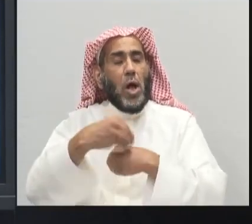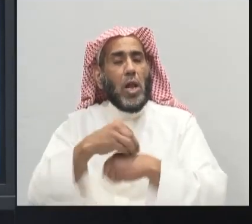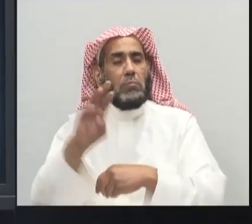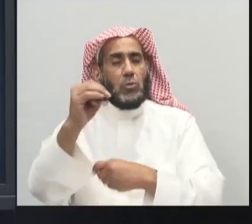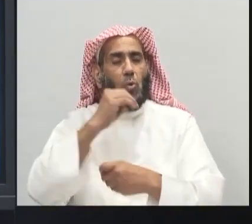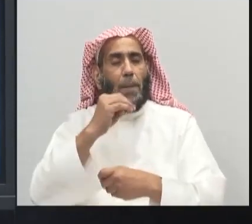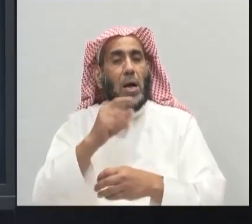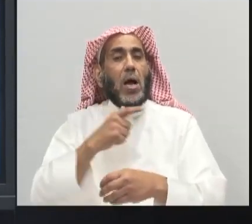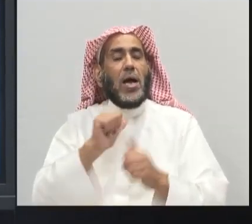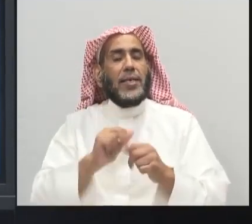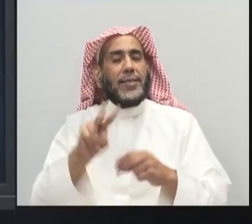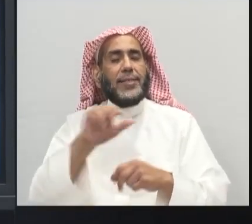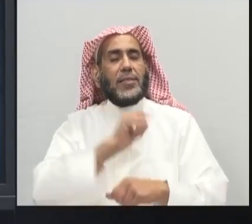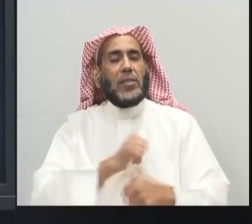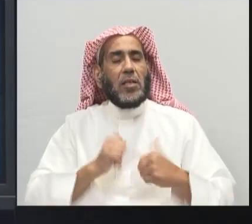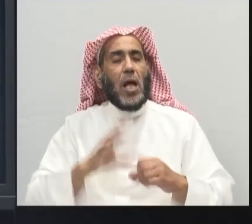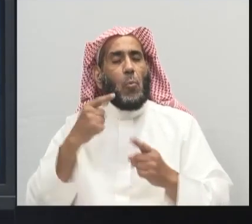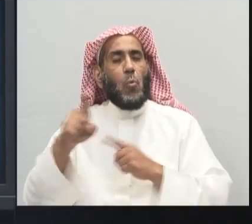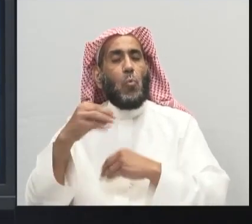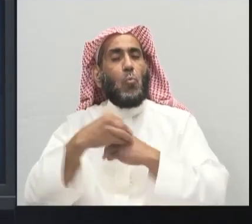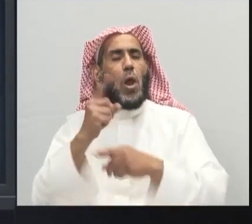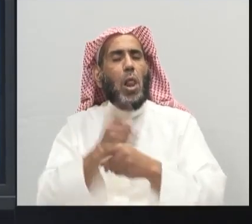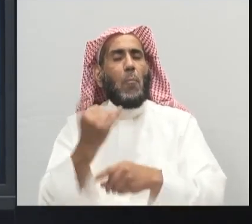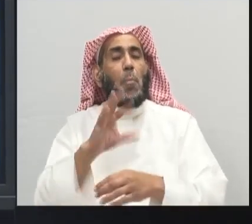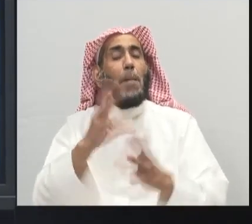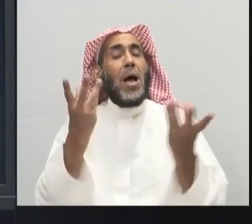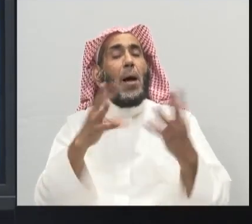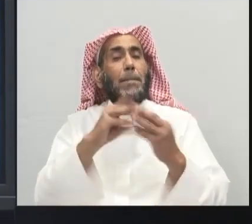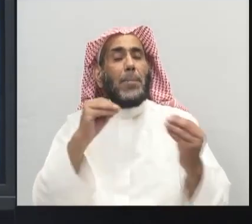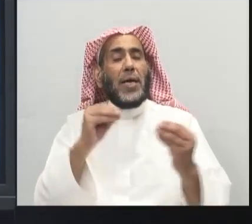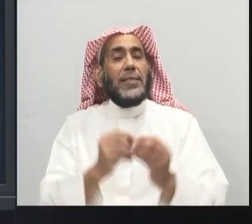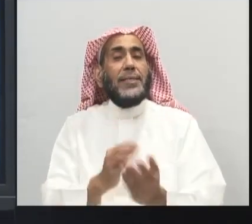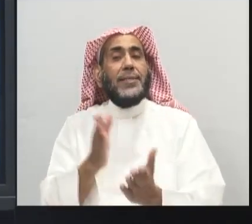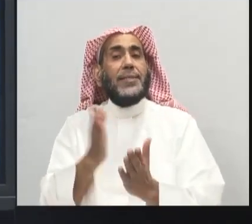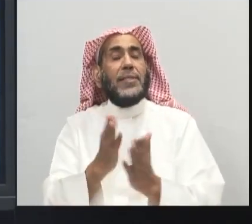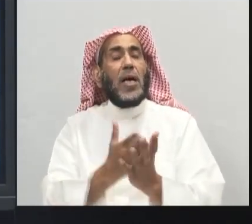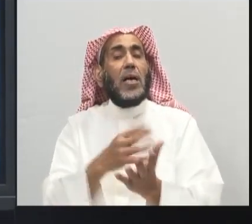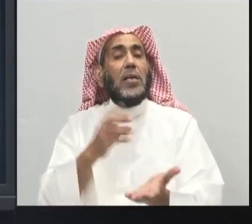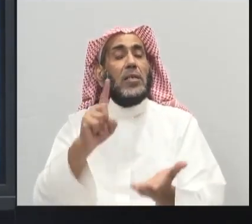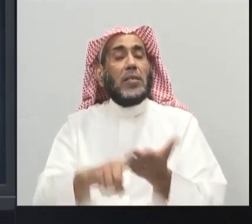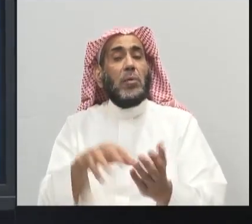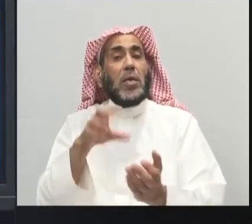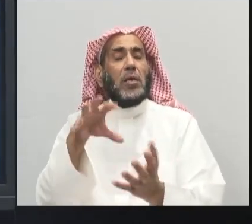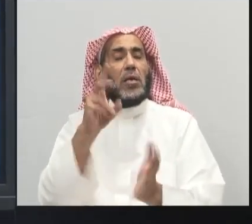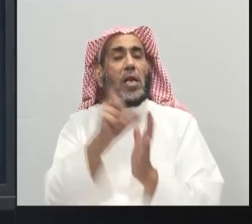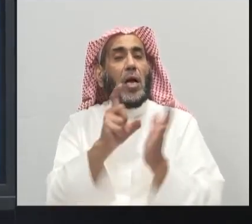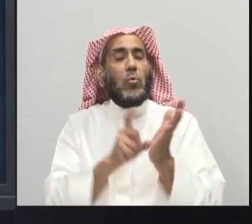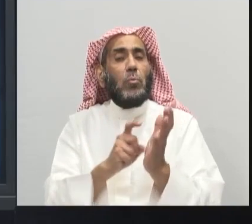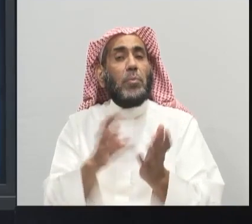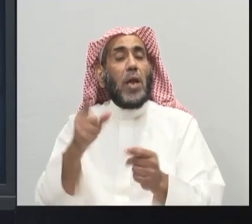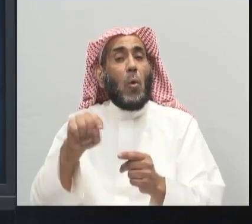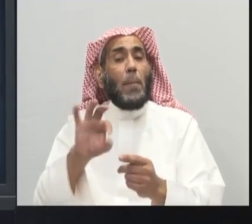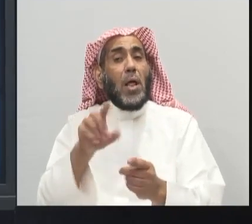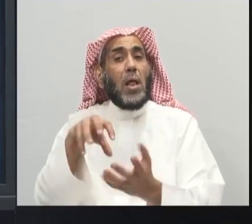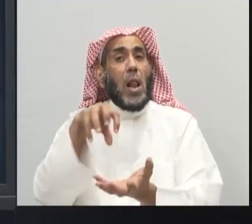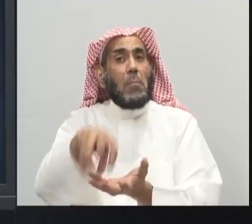عليه اخي الطالب واختي الطالبه على هذا السؤال وهو ما معنى نطاق نق تطبيق القانون من حيث المكان